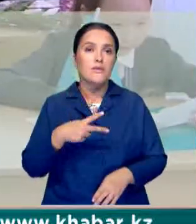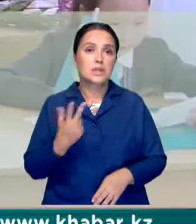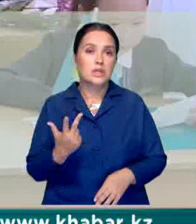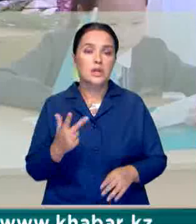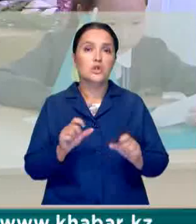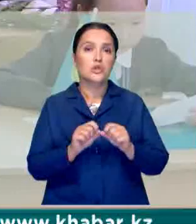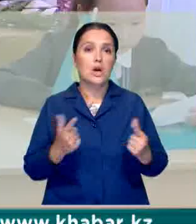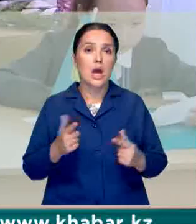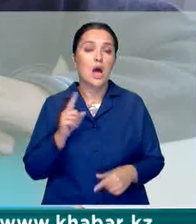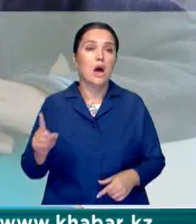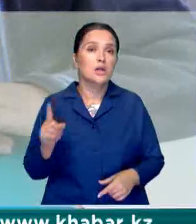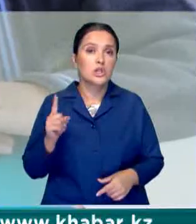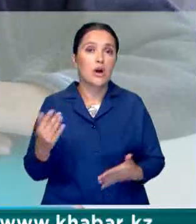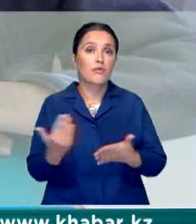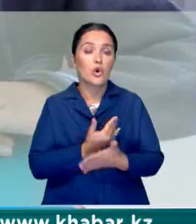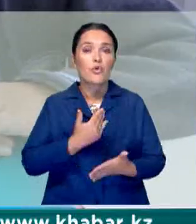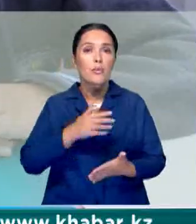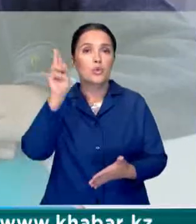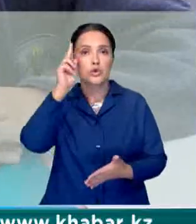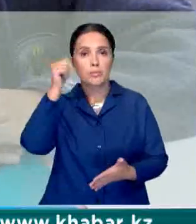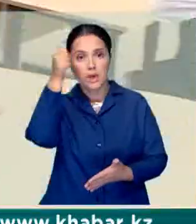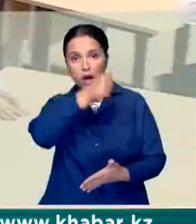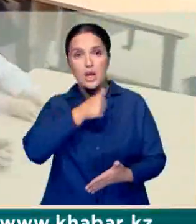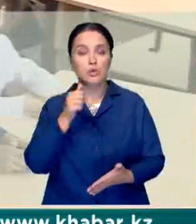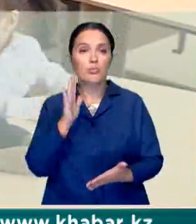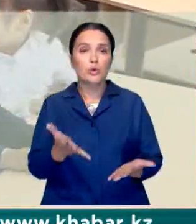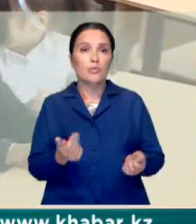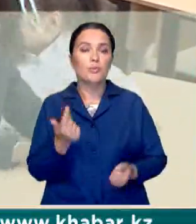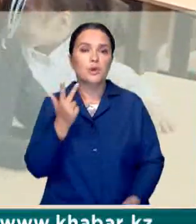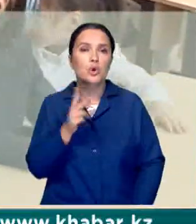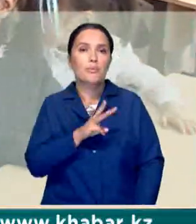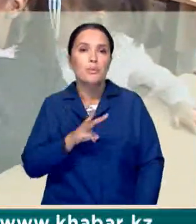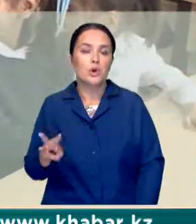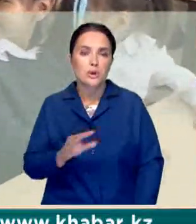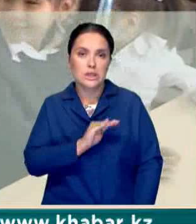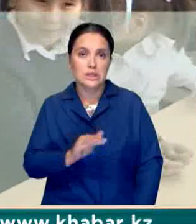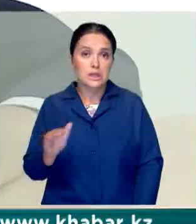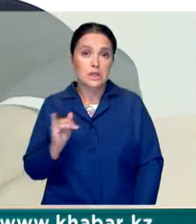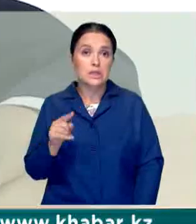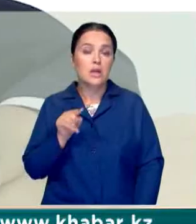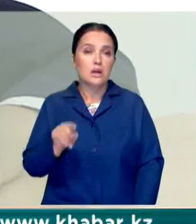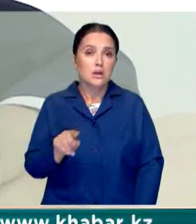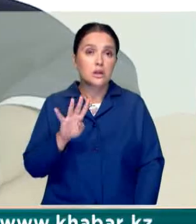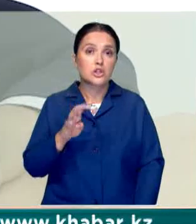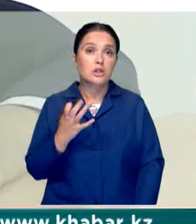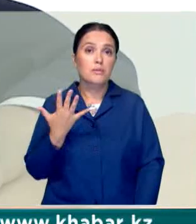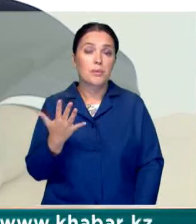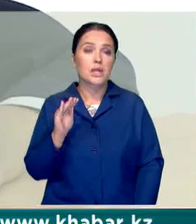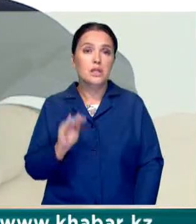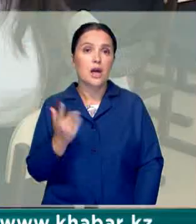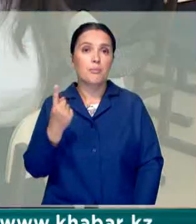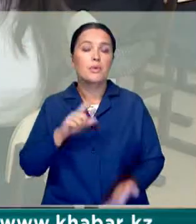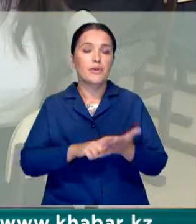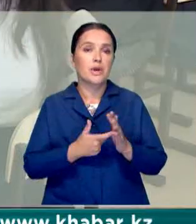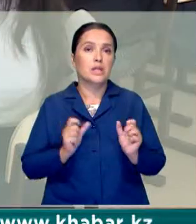предусмотрен в 323. Также ожидается, в новом учебном году школы примут больше 3 миллионов детей. Из них